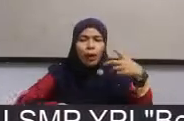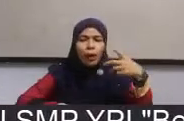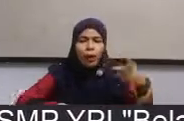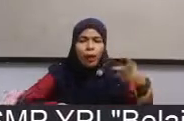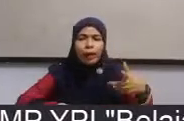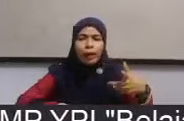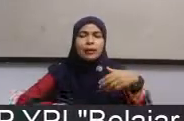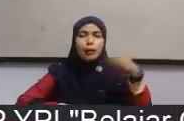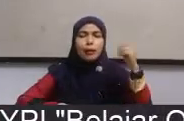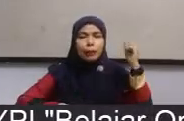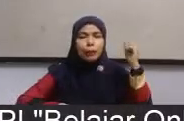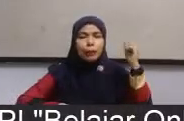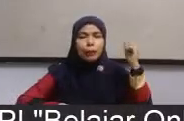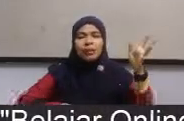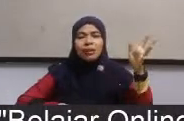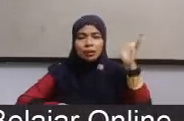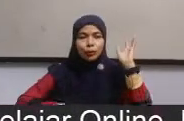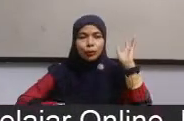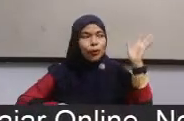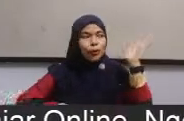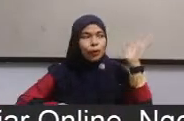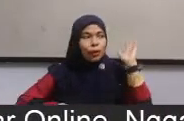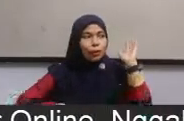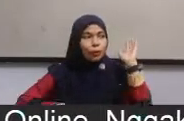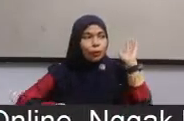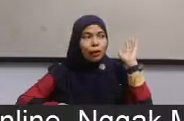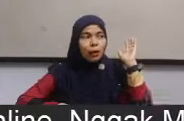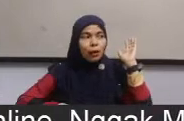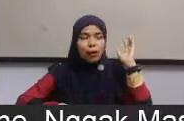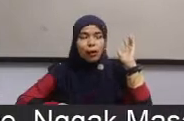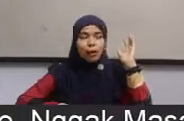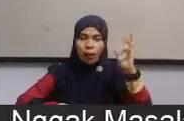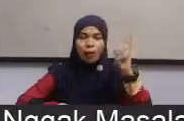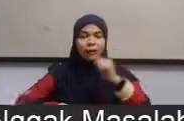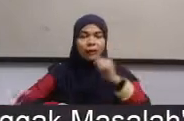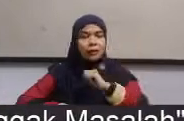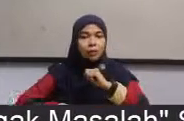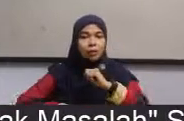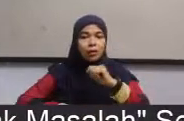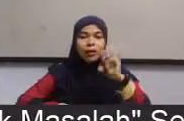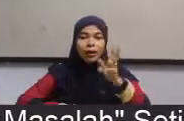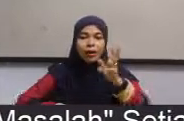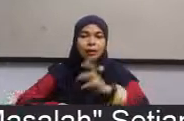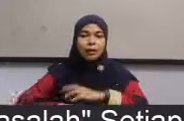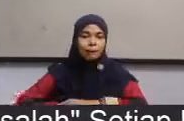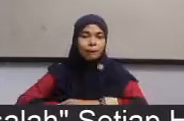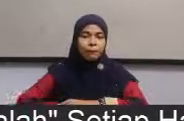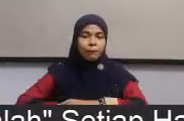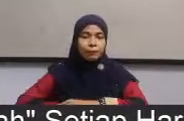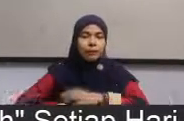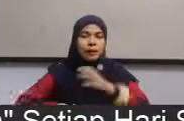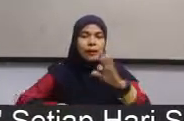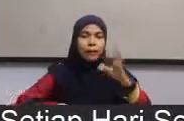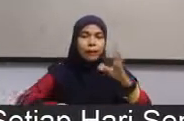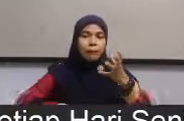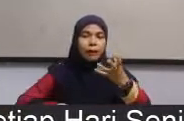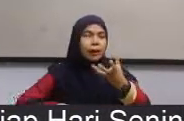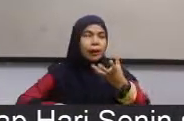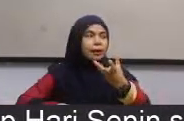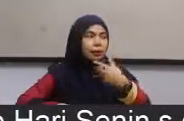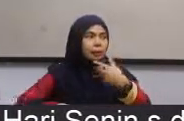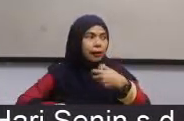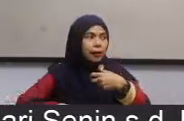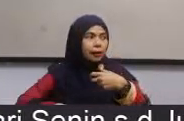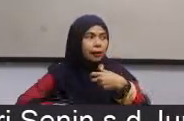lokal yang belum tersentuh atau yang belum kalian tahu apa sih itu selain batik misalnya apa